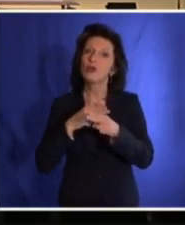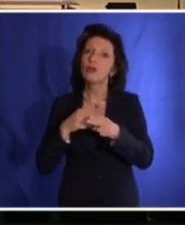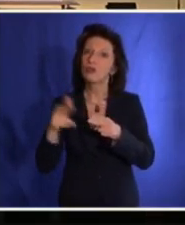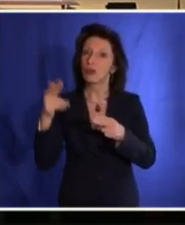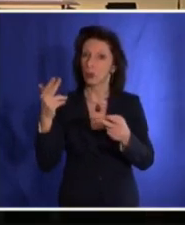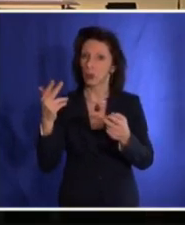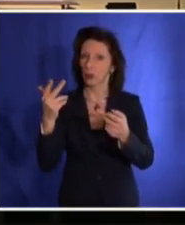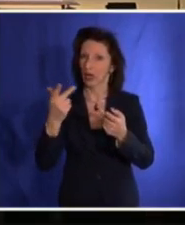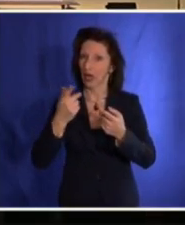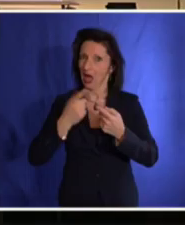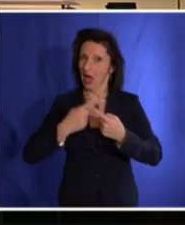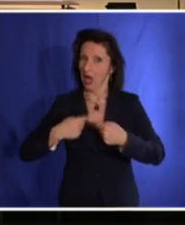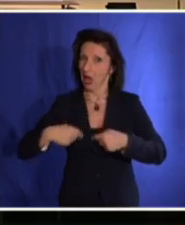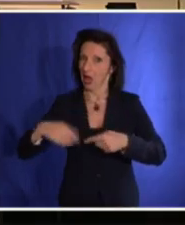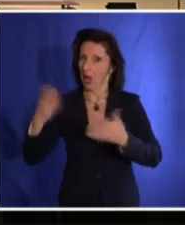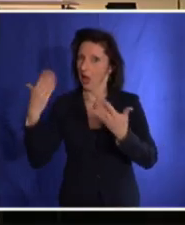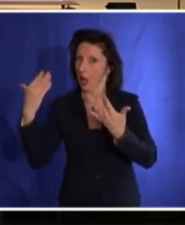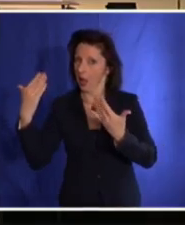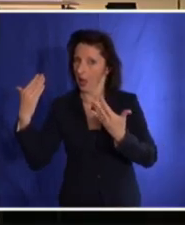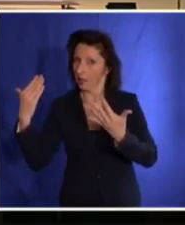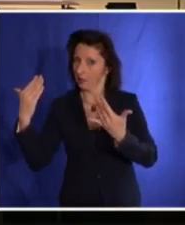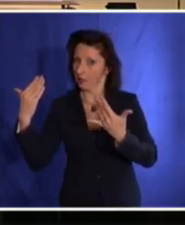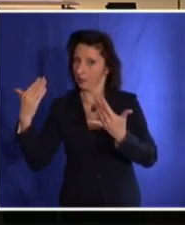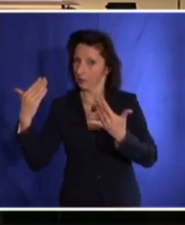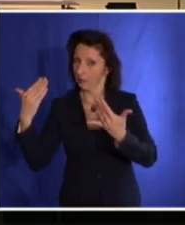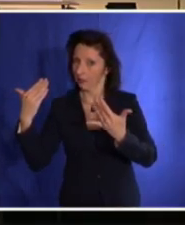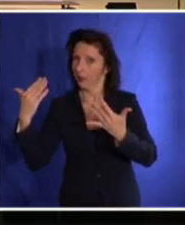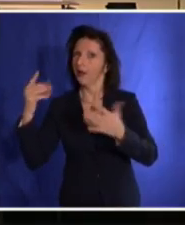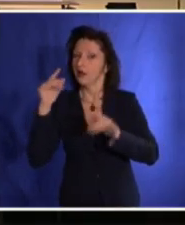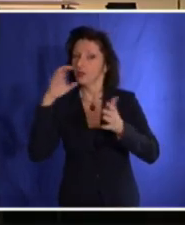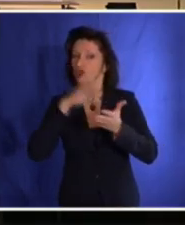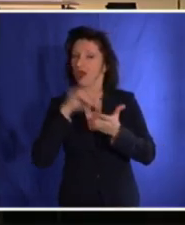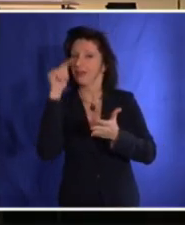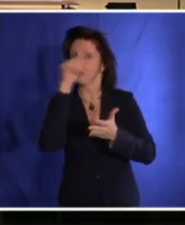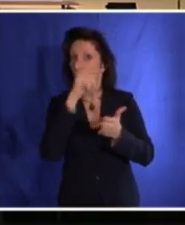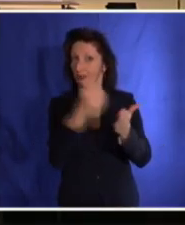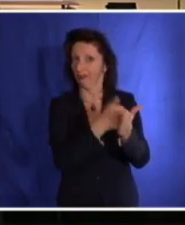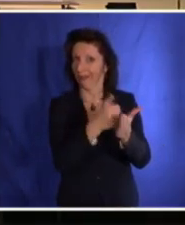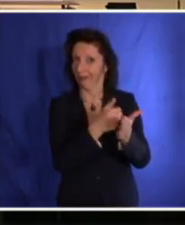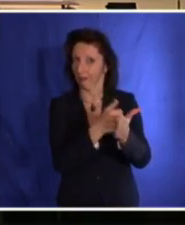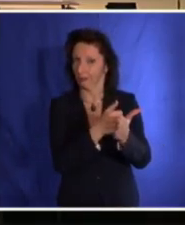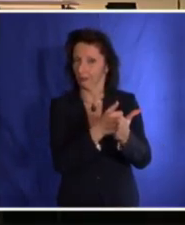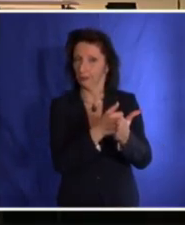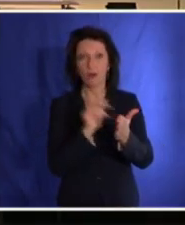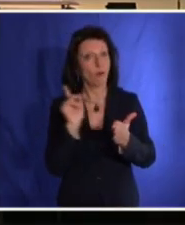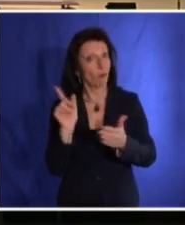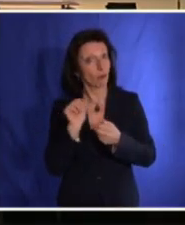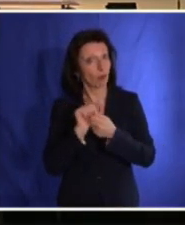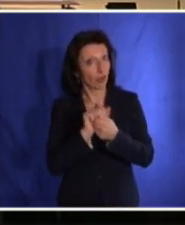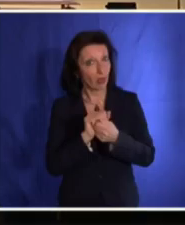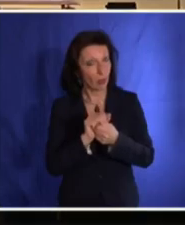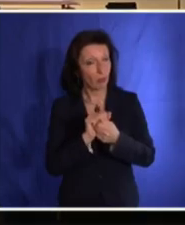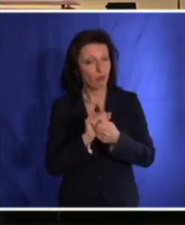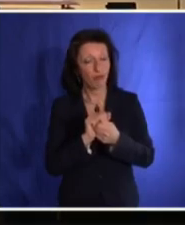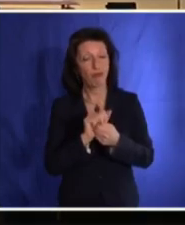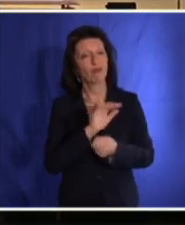den Menschen in der Stadt zu sein und dafür einzutreten, dass überall dort, wo wir wissen, dass die